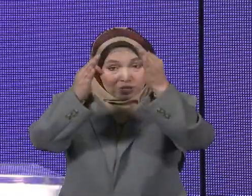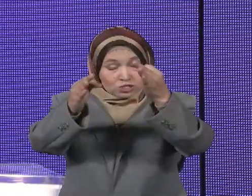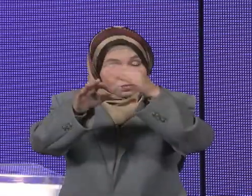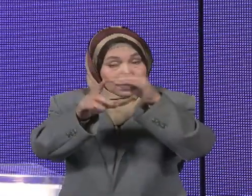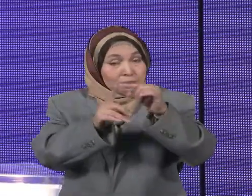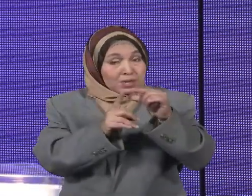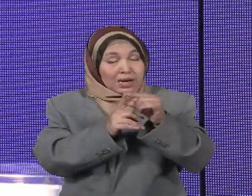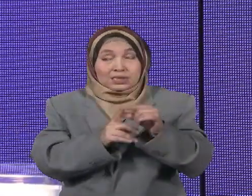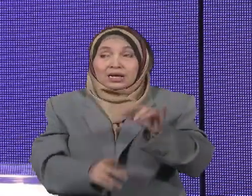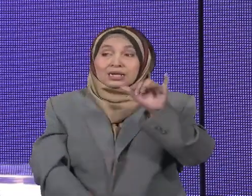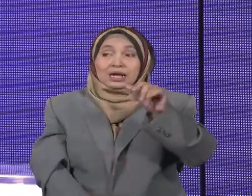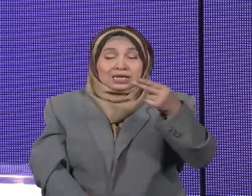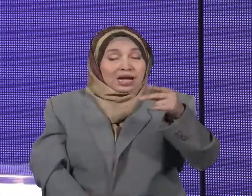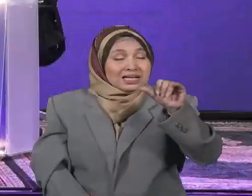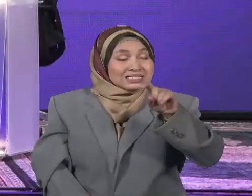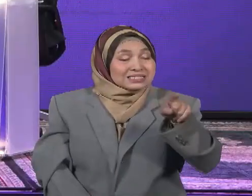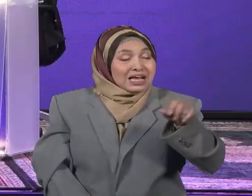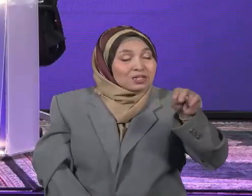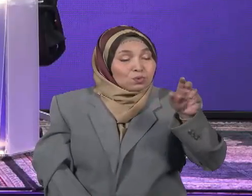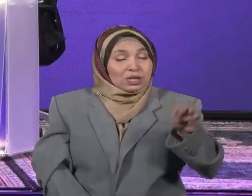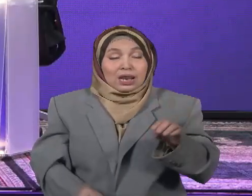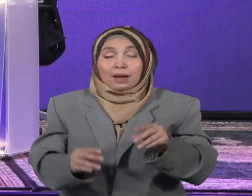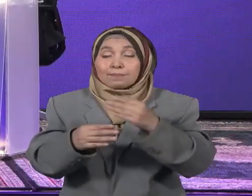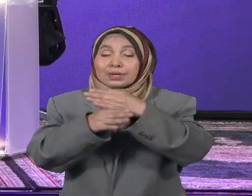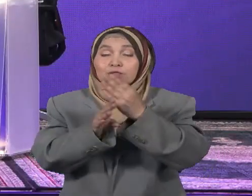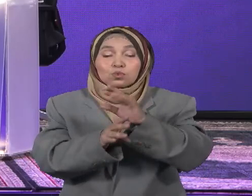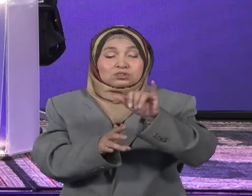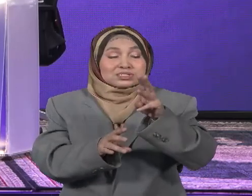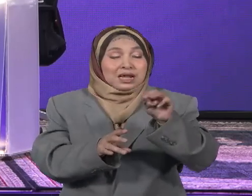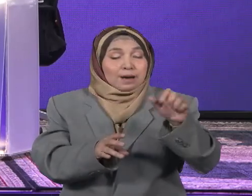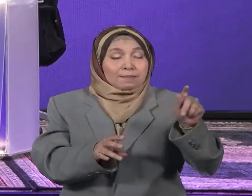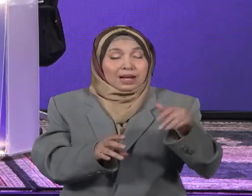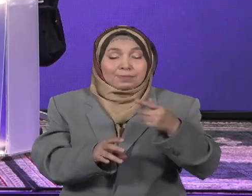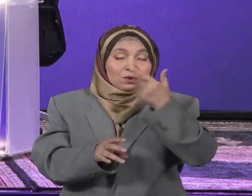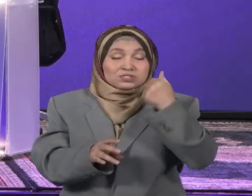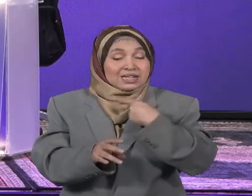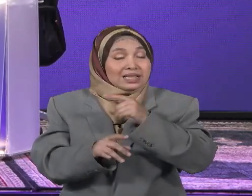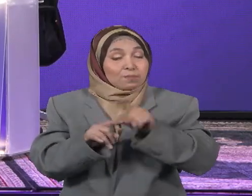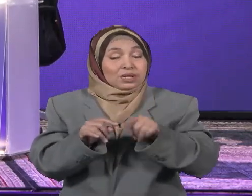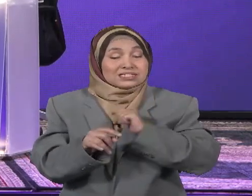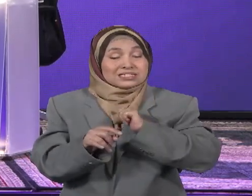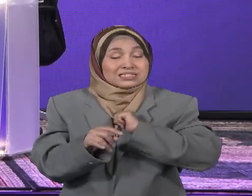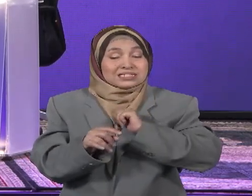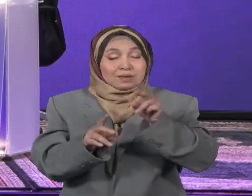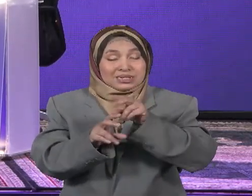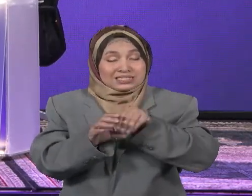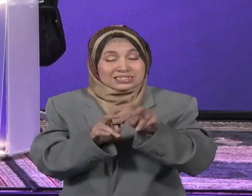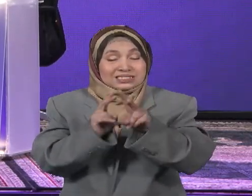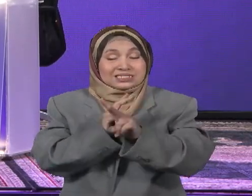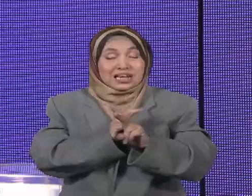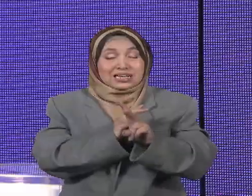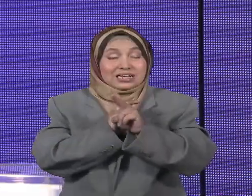perkataan yahzanun itu dalam bentuk jamak itu, plural, pasal kita tak boleh bersendirian dalam menjaga diri